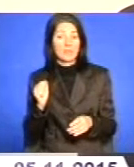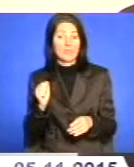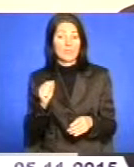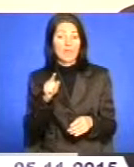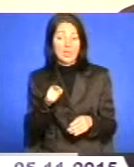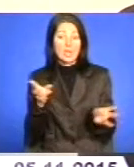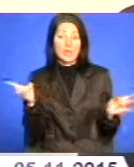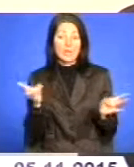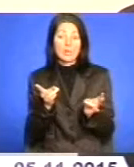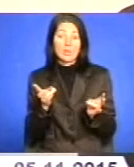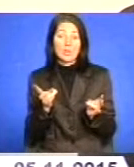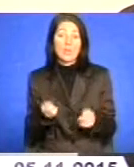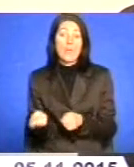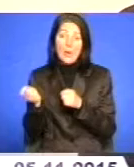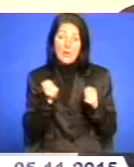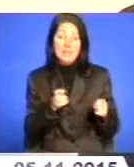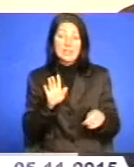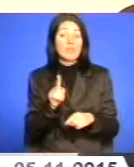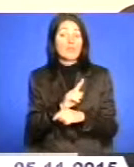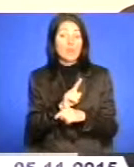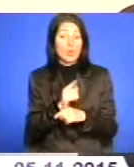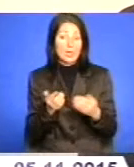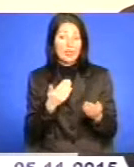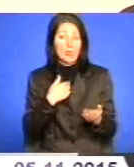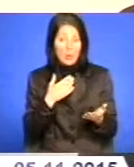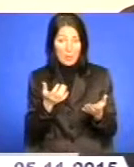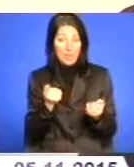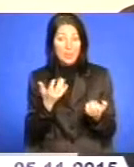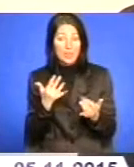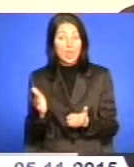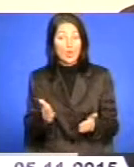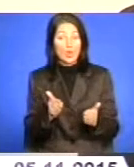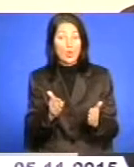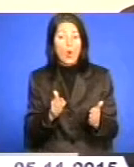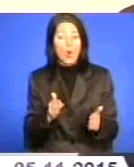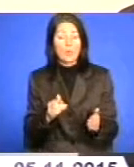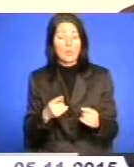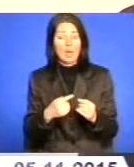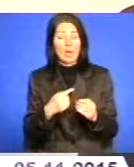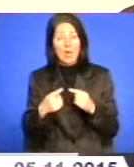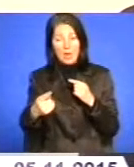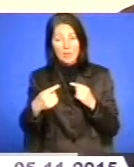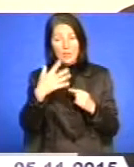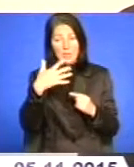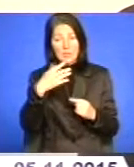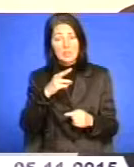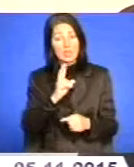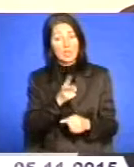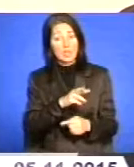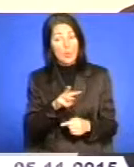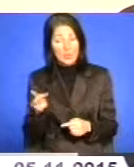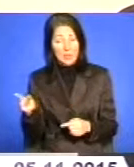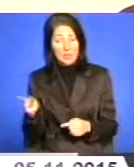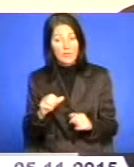її потрібно провести в Тернопіль. Якщо ми беремо дорогу в радіусі 50